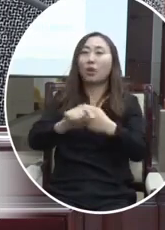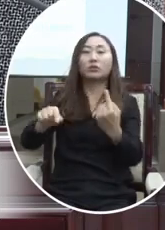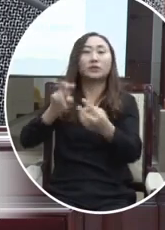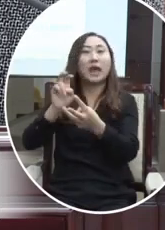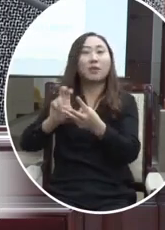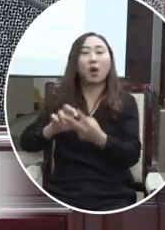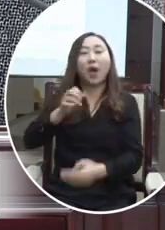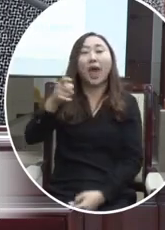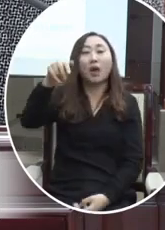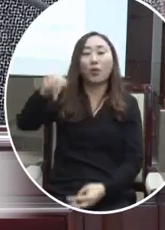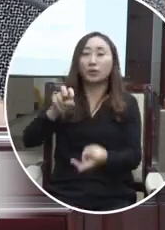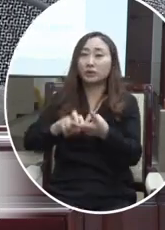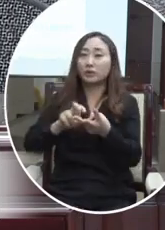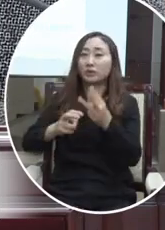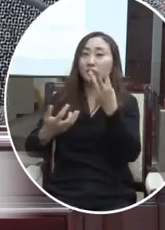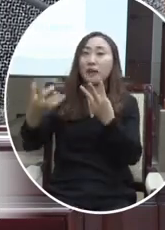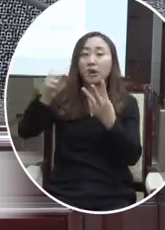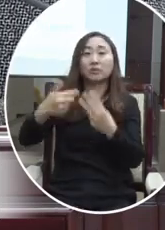3억 7천만 원,